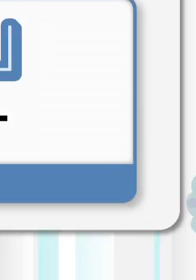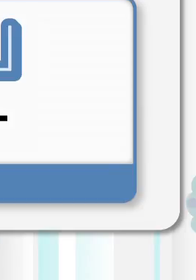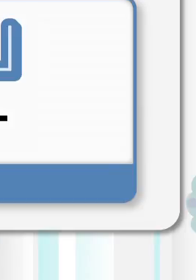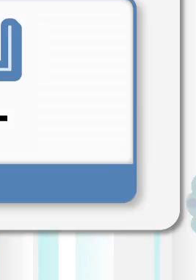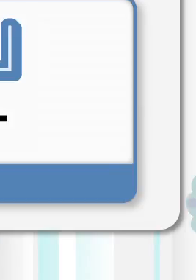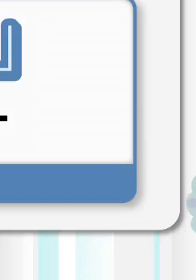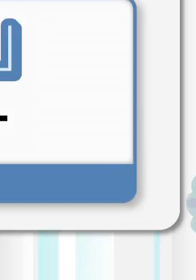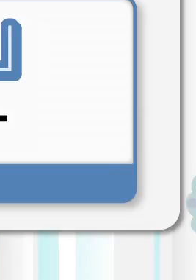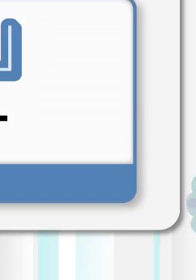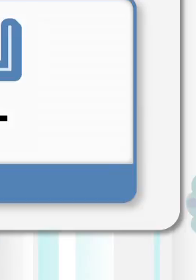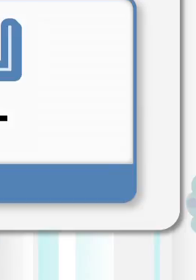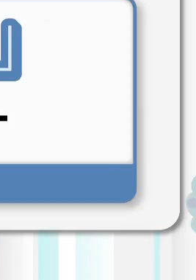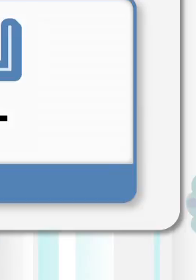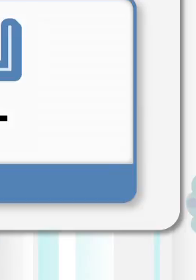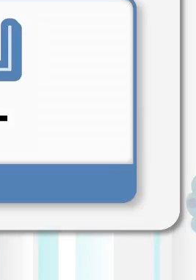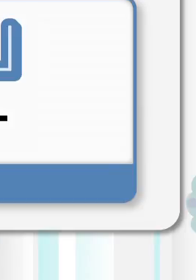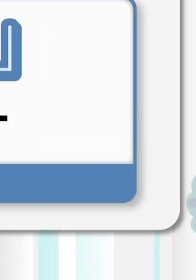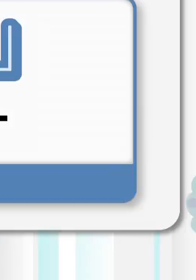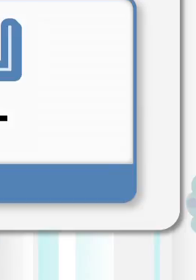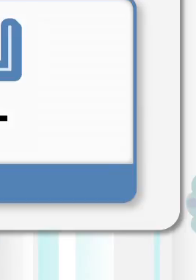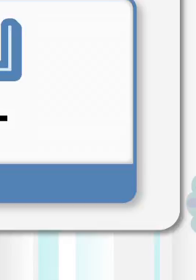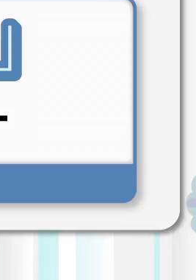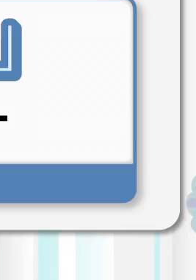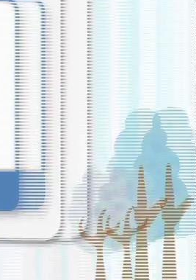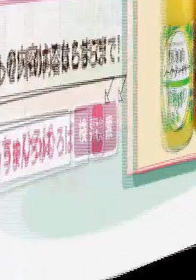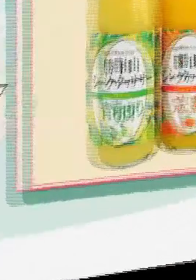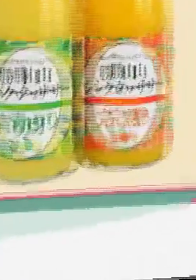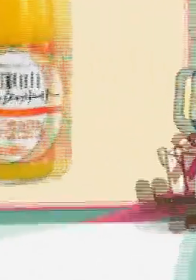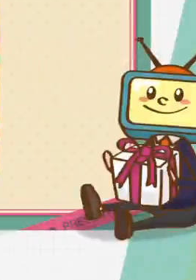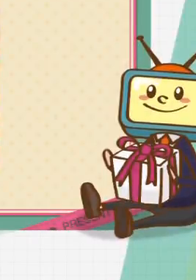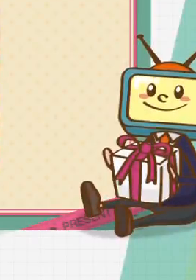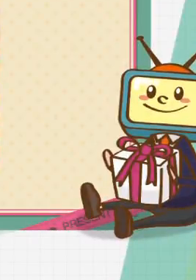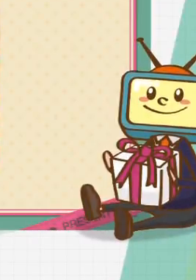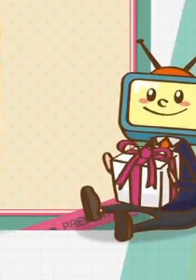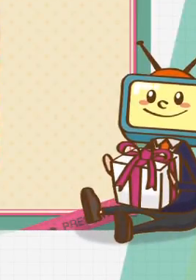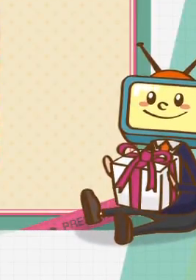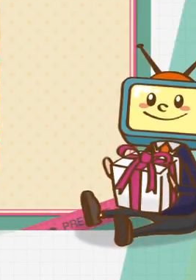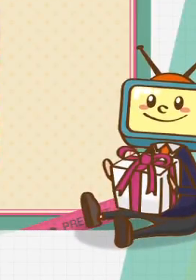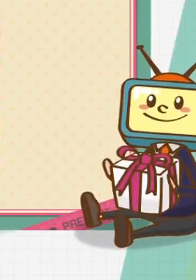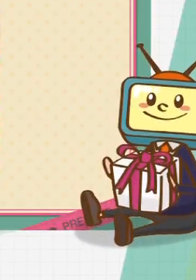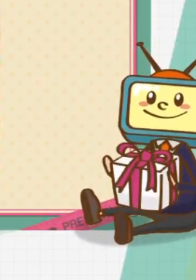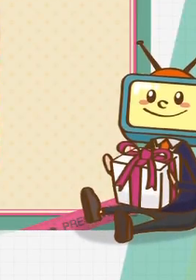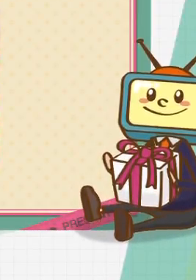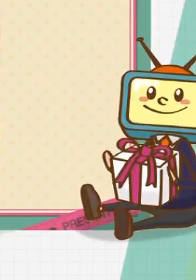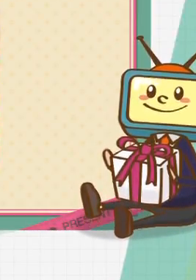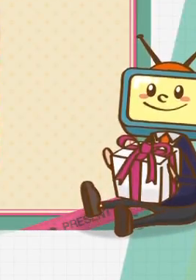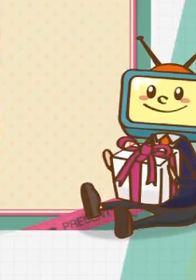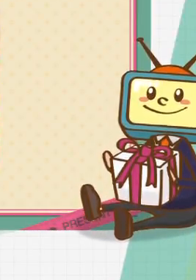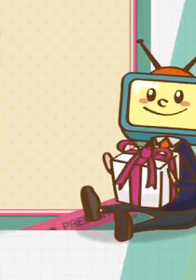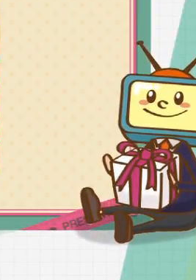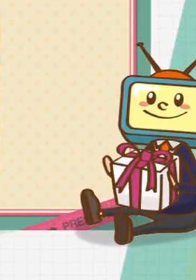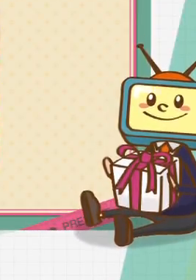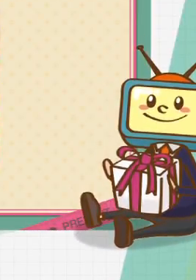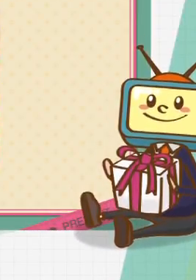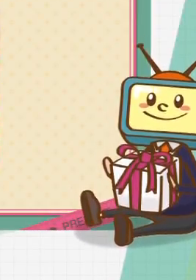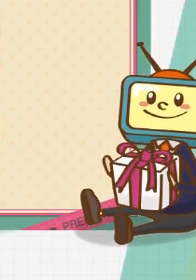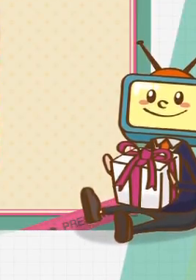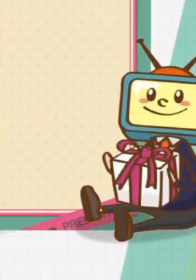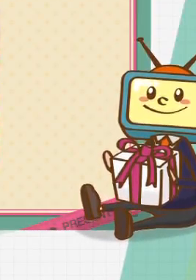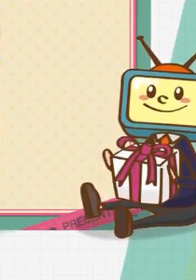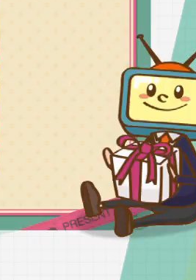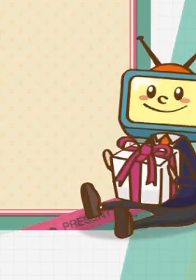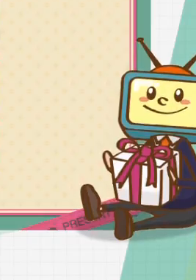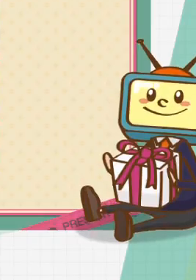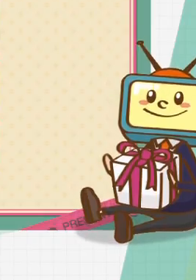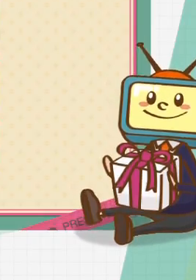です。以上、県からのお知らせでした。ここで視聴者にプレゼントのお知らせです。今月